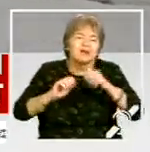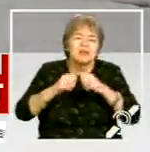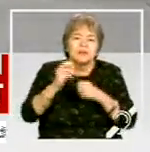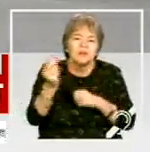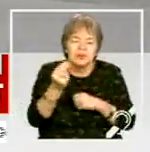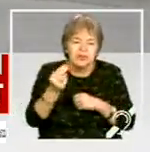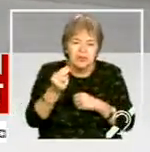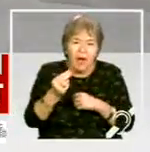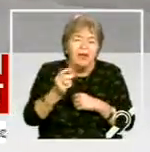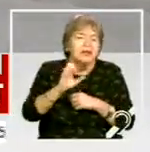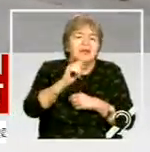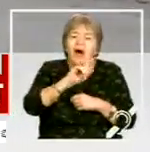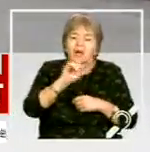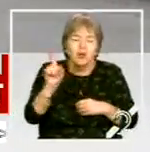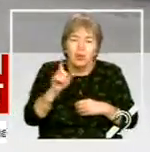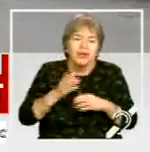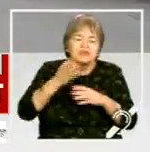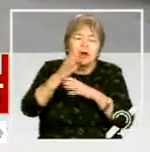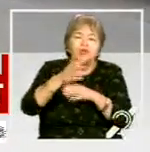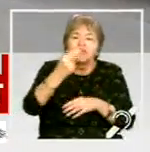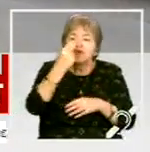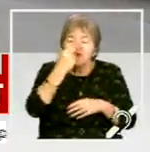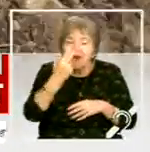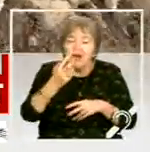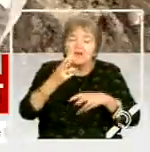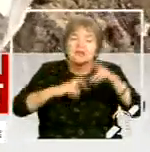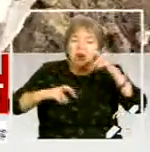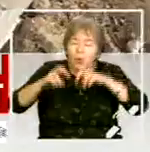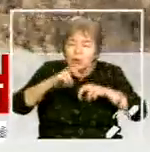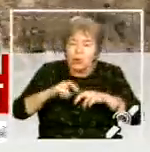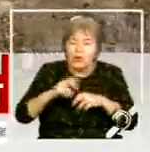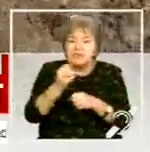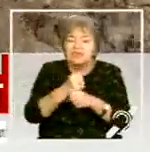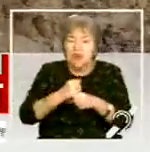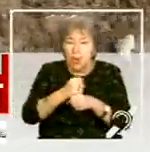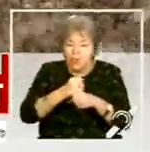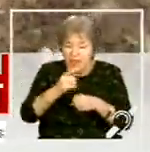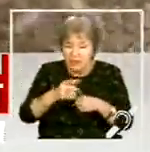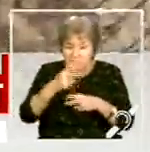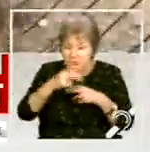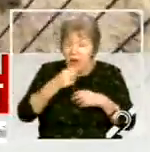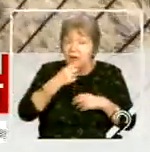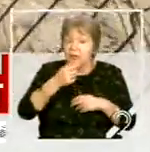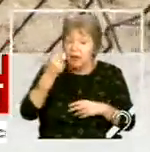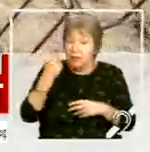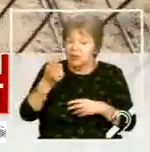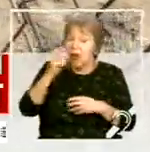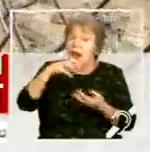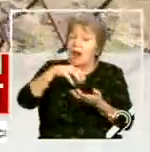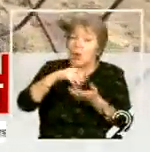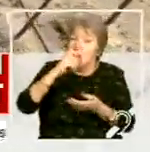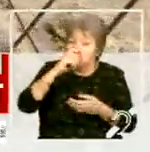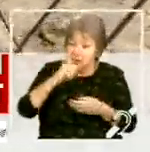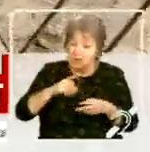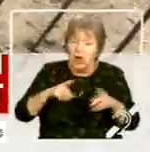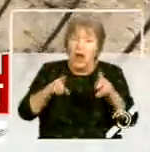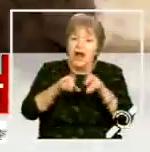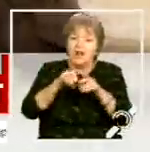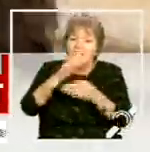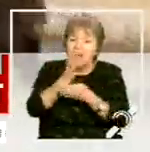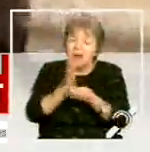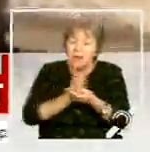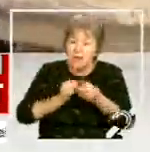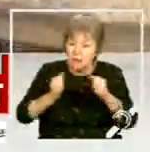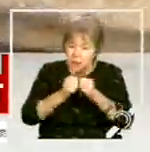ca recunoaștere, dar nu am avut pentru ce să intervenim. La finalul anului trecut, într-o altă zonă a orașului au apărut crăpături în sol